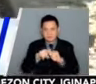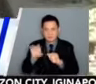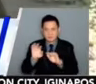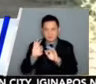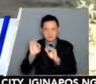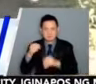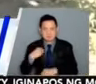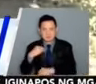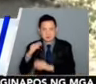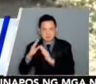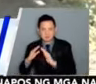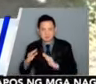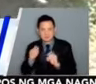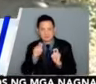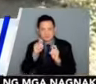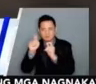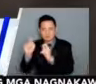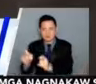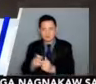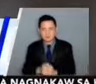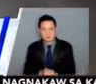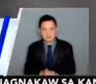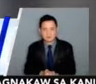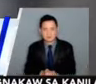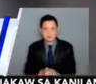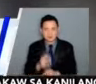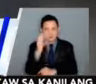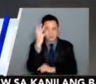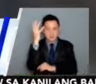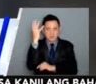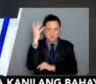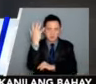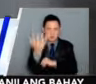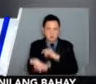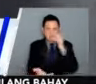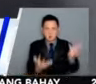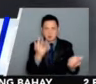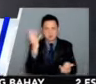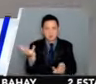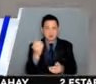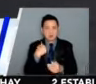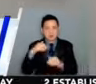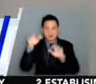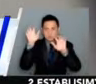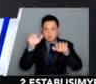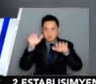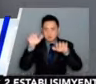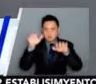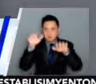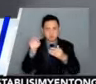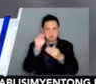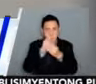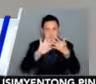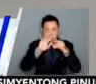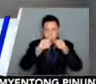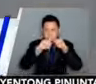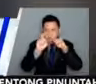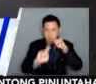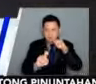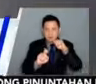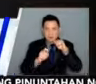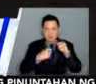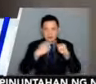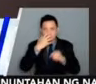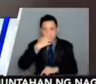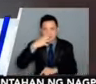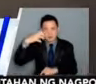ang nabuwal. Ang buhawi ay ilan lang sa mga pilirong dala ng severe thunderstorm. Mainit man muli ang mararanasang panahon sa mga sandaling ito